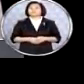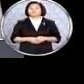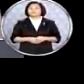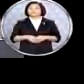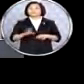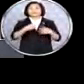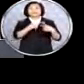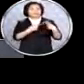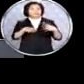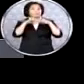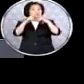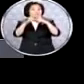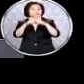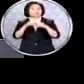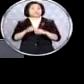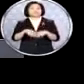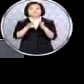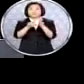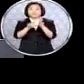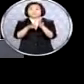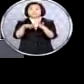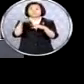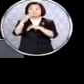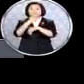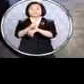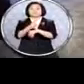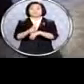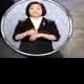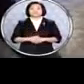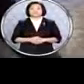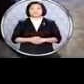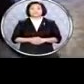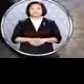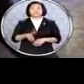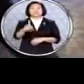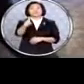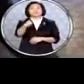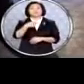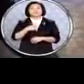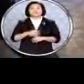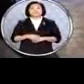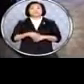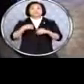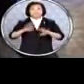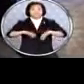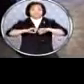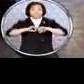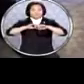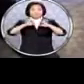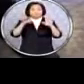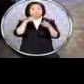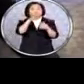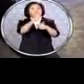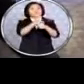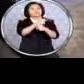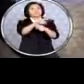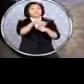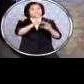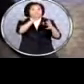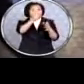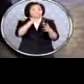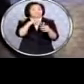请蔡英文女士回答，时间是2分钟。 谢谢。我要告诉马英九总统，你做总